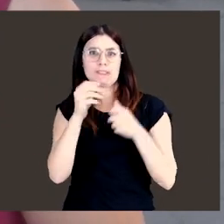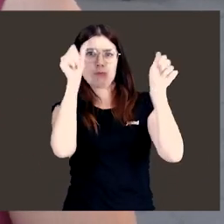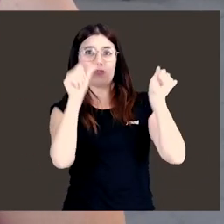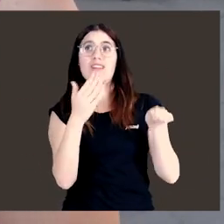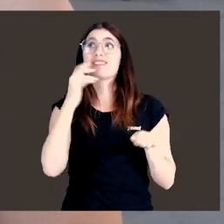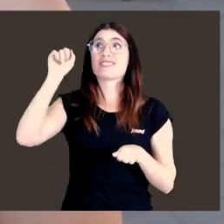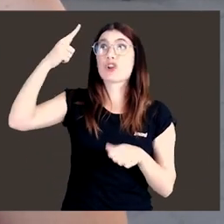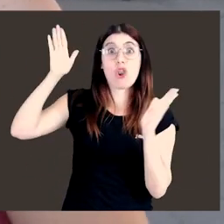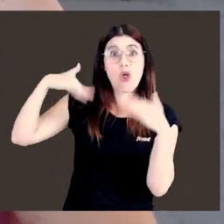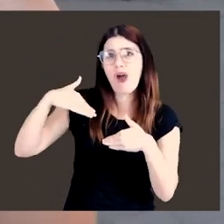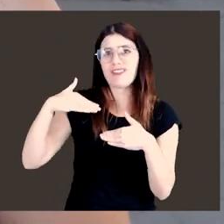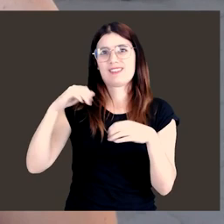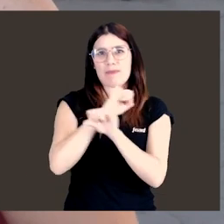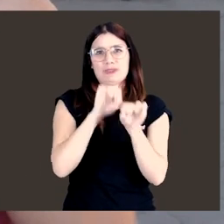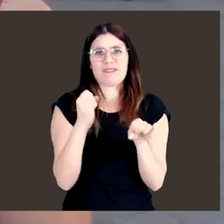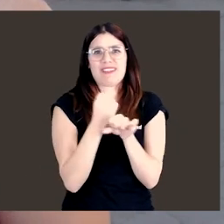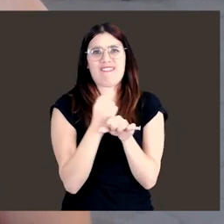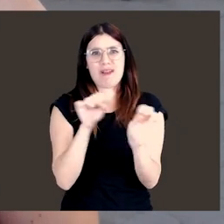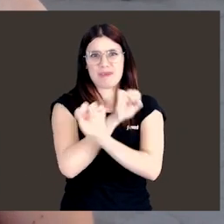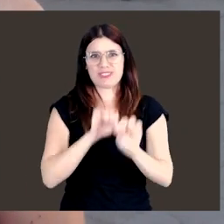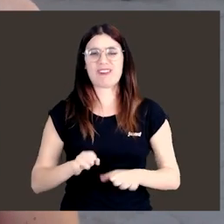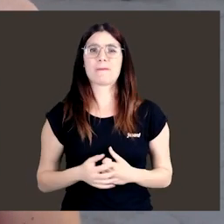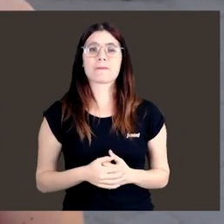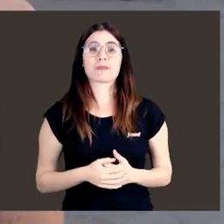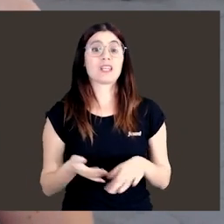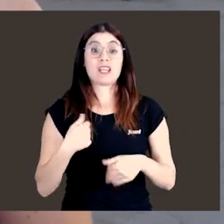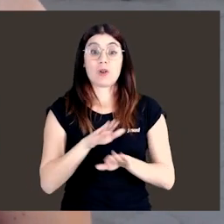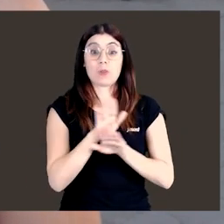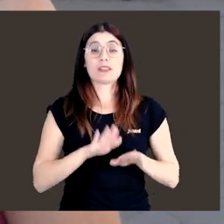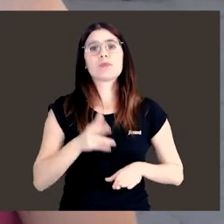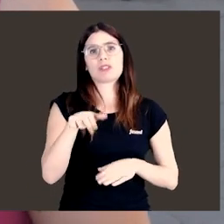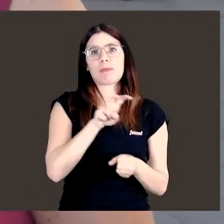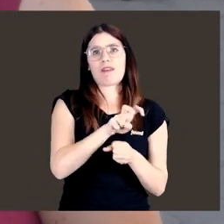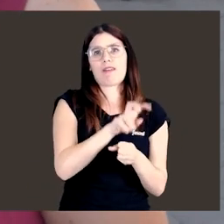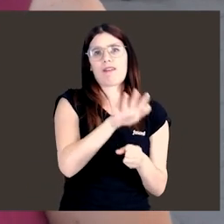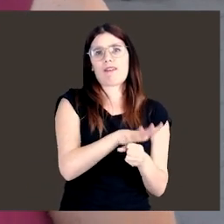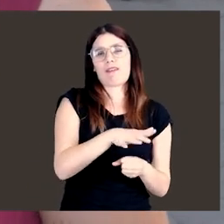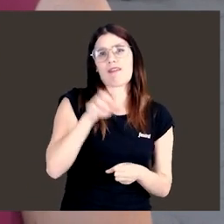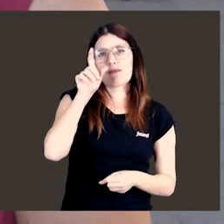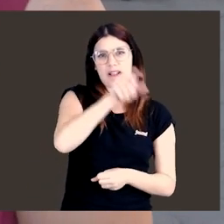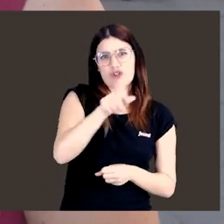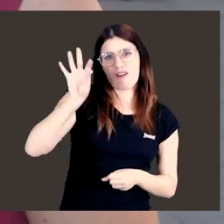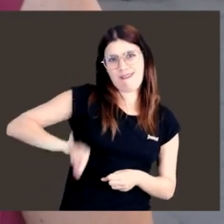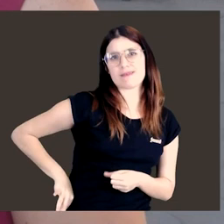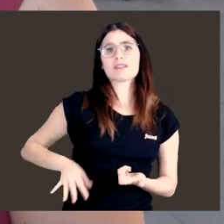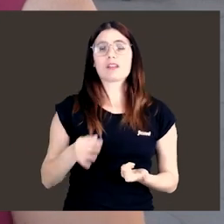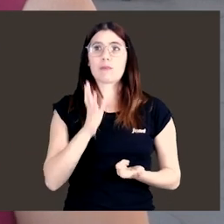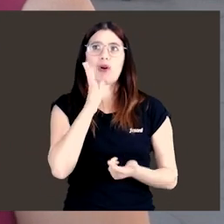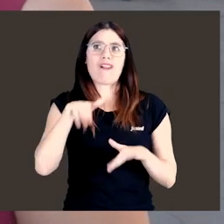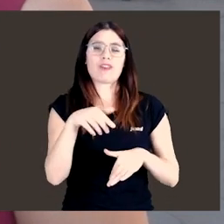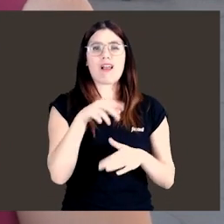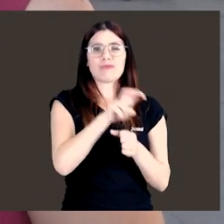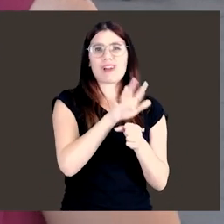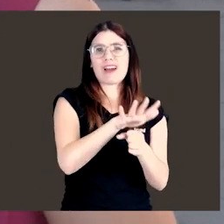això és que interpreteixem nosaltres, sense aquest sol no n'hauria treball possible. I finalment els agricultors, que els